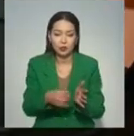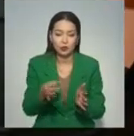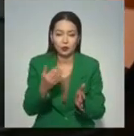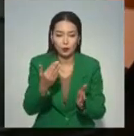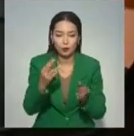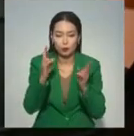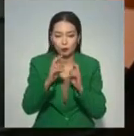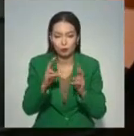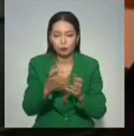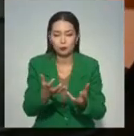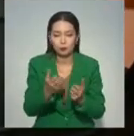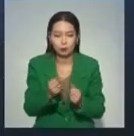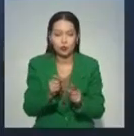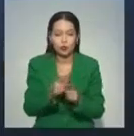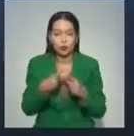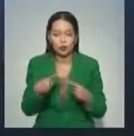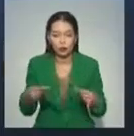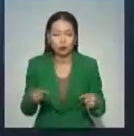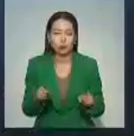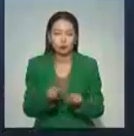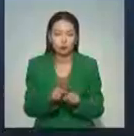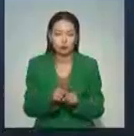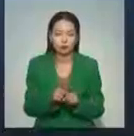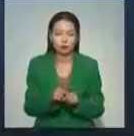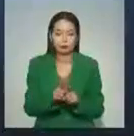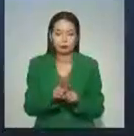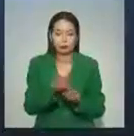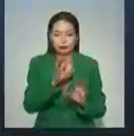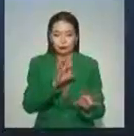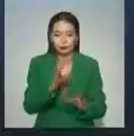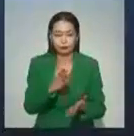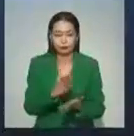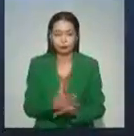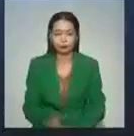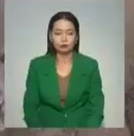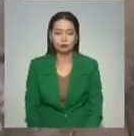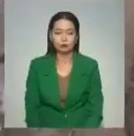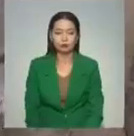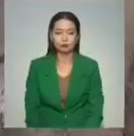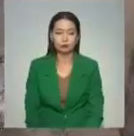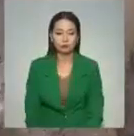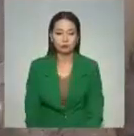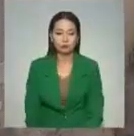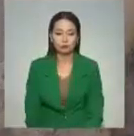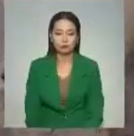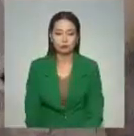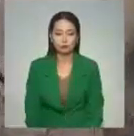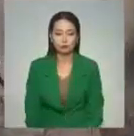бассейна получают лечение в других здравницах Казахстана. Марина Иневатова, Жанайдар Рахимжанов, «Астана Таймс» из Караганды.